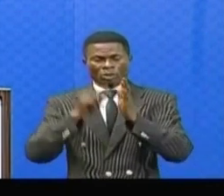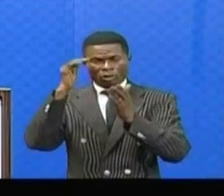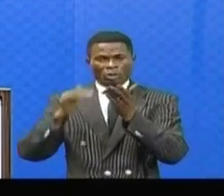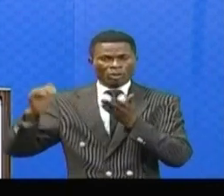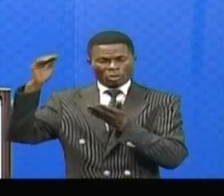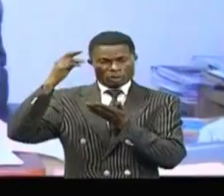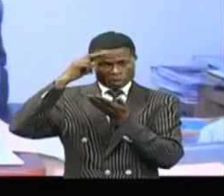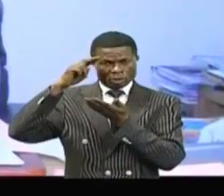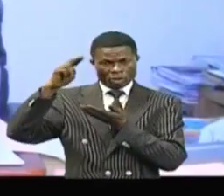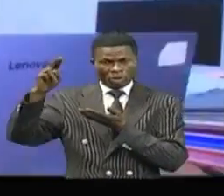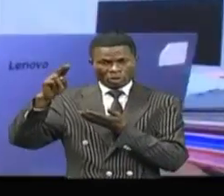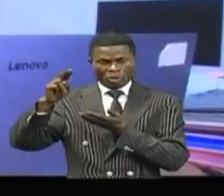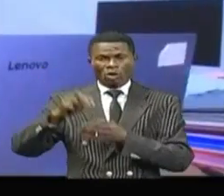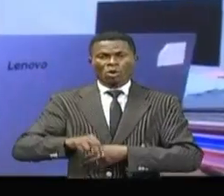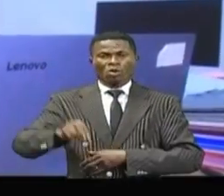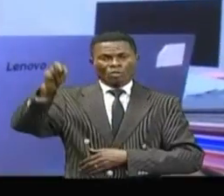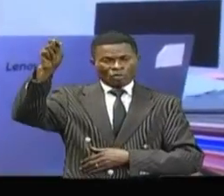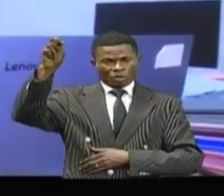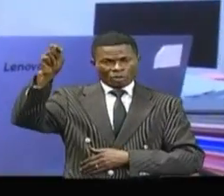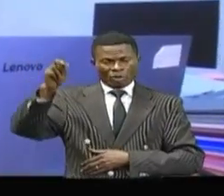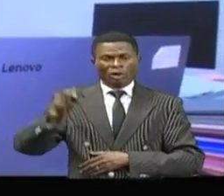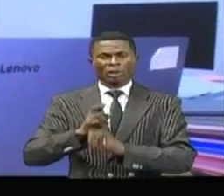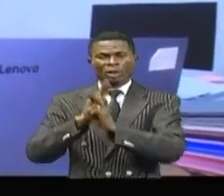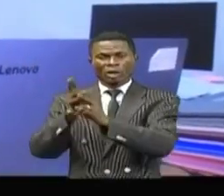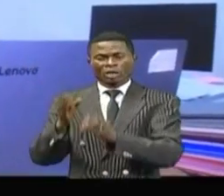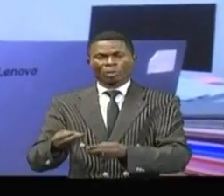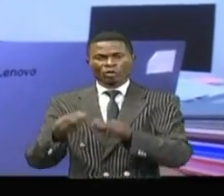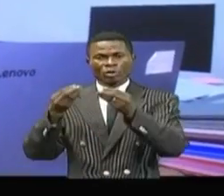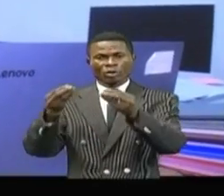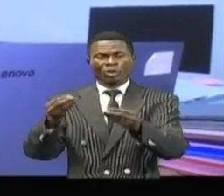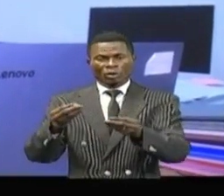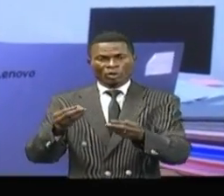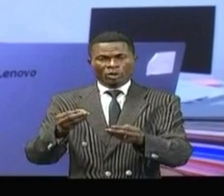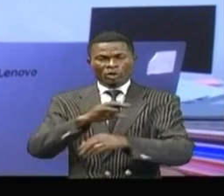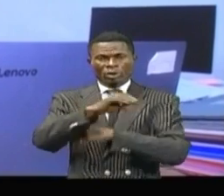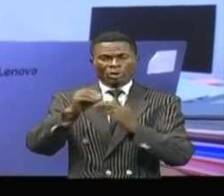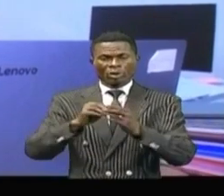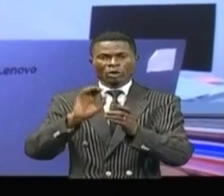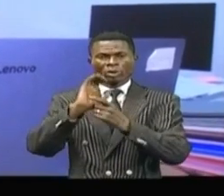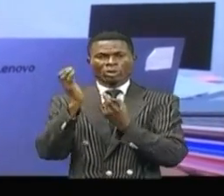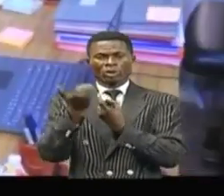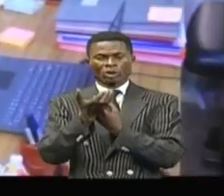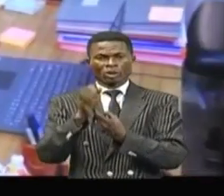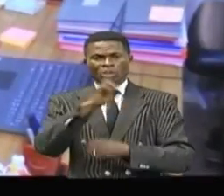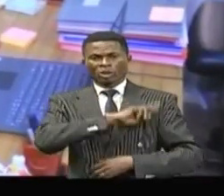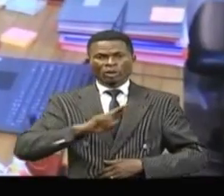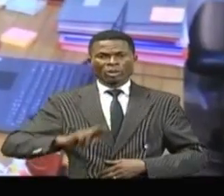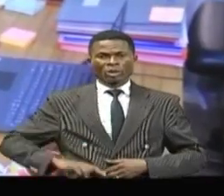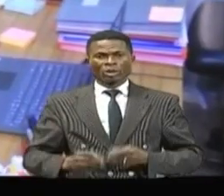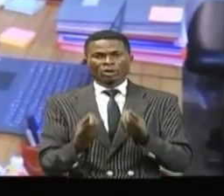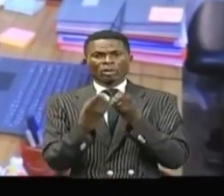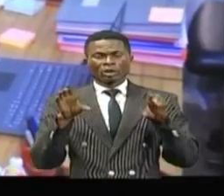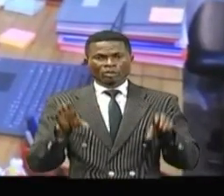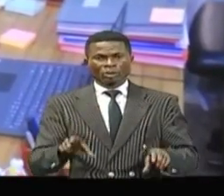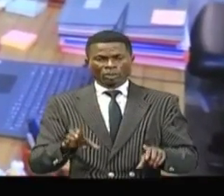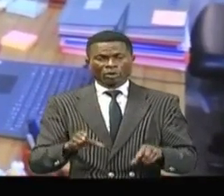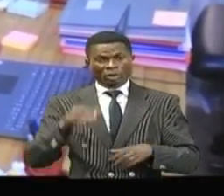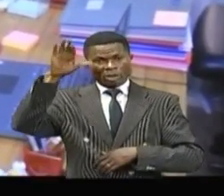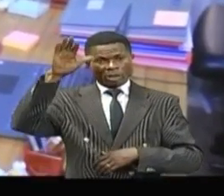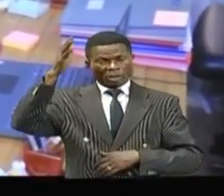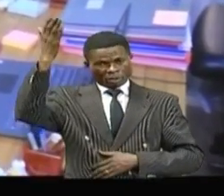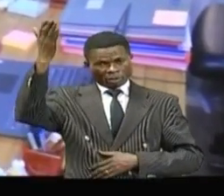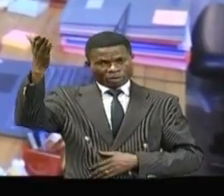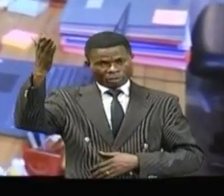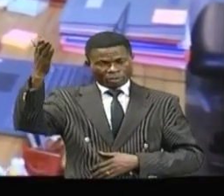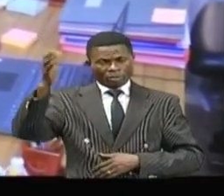et universitaire en mission, a présenté le rapport sur les centres culturels de la République démocratique du Congo à l'étranger.